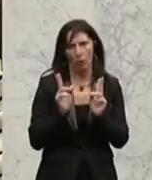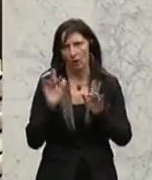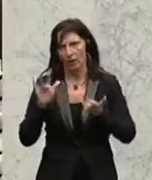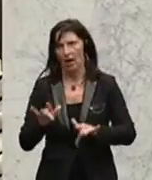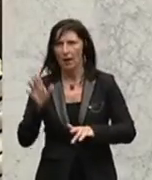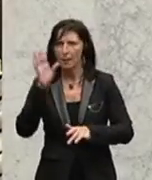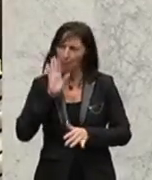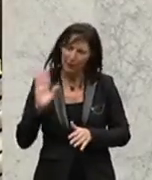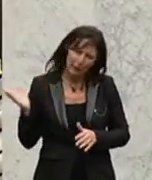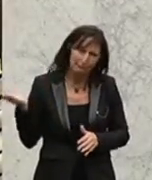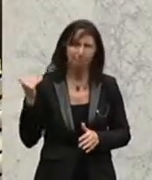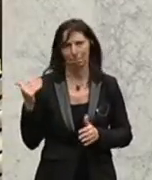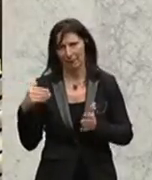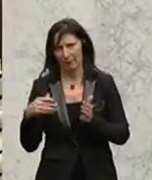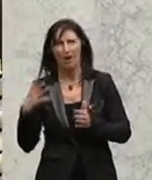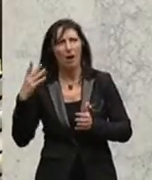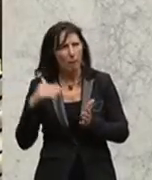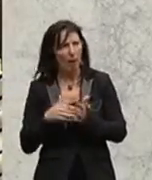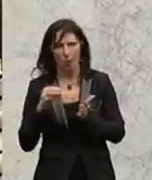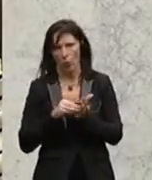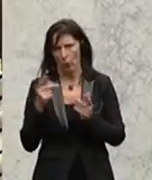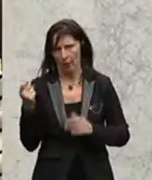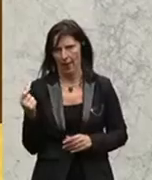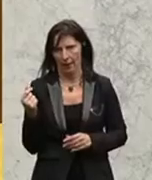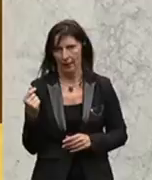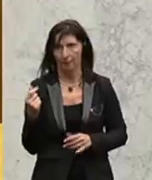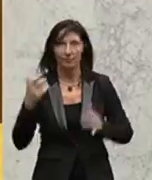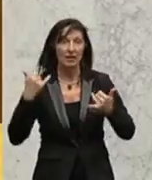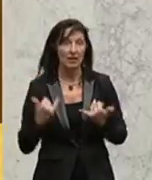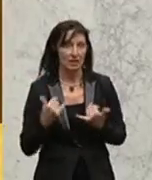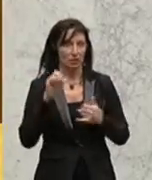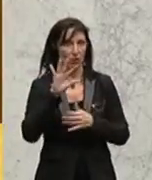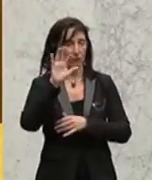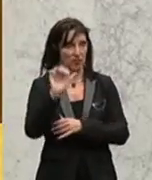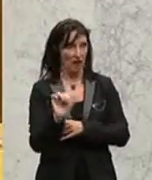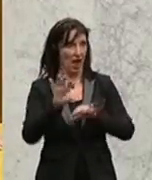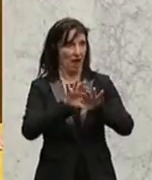auch noch nachzuschärfen, damit wir noch Geld bekommen. Was ist neu in dieser